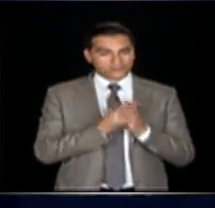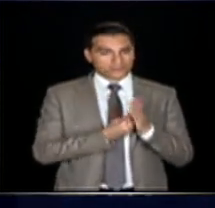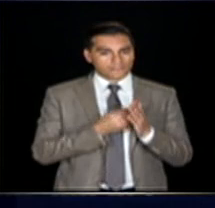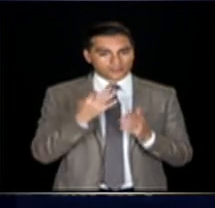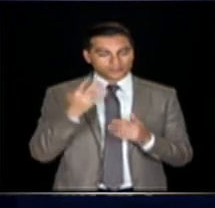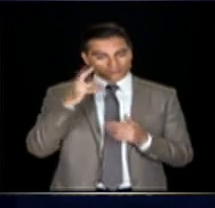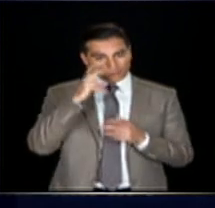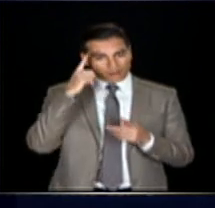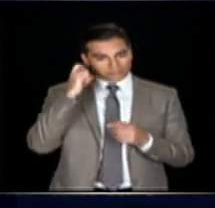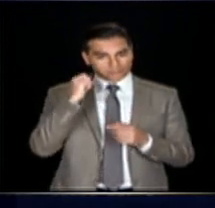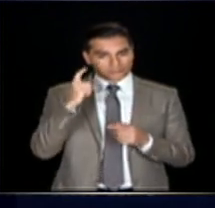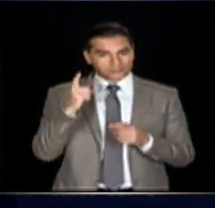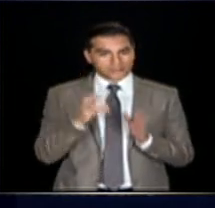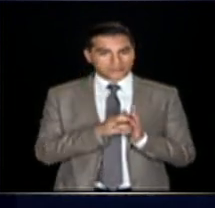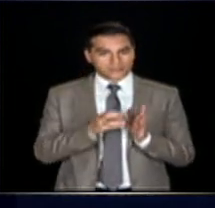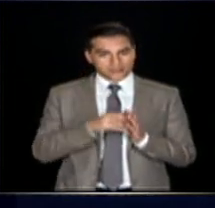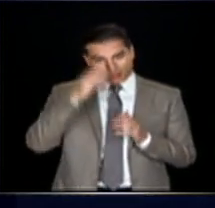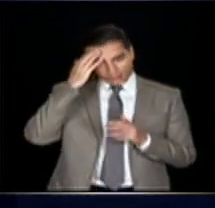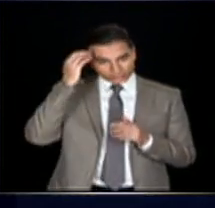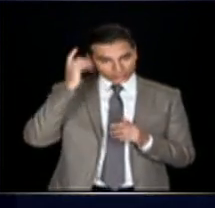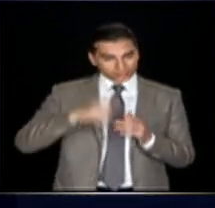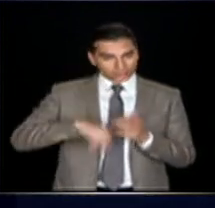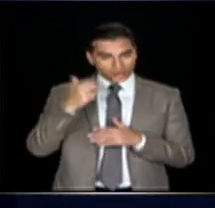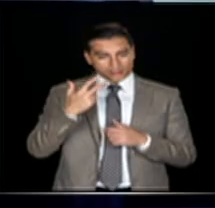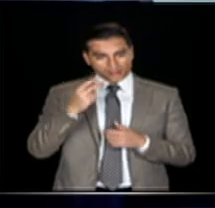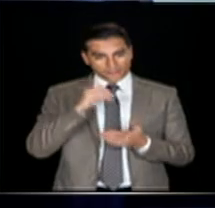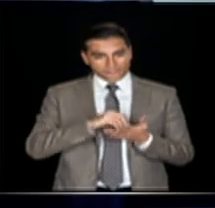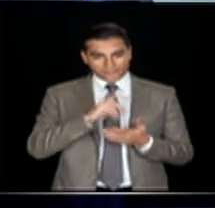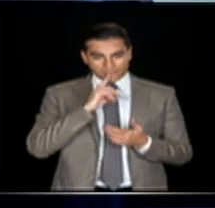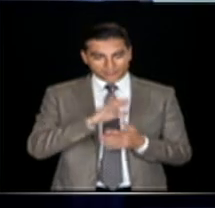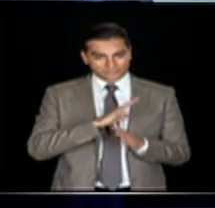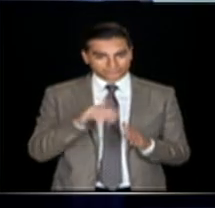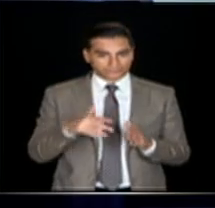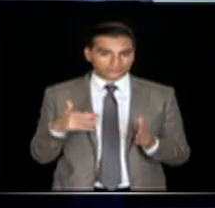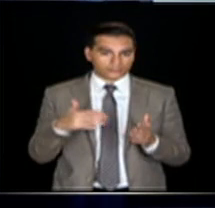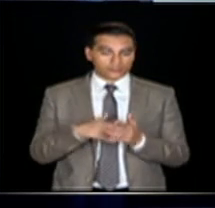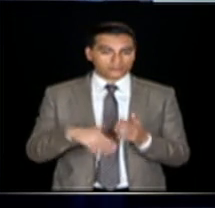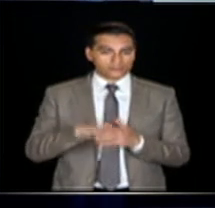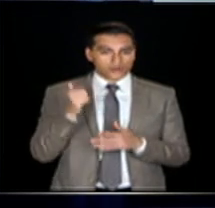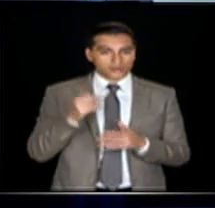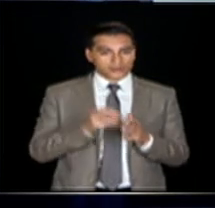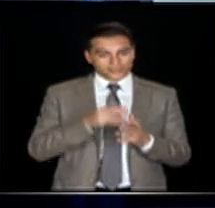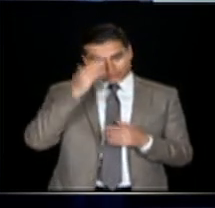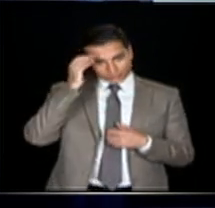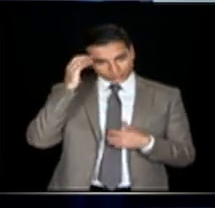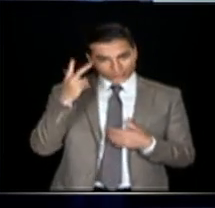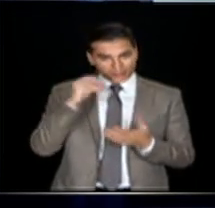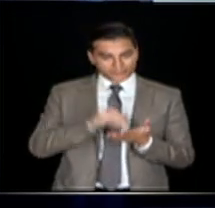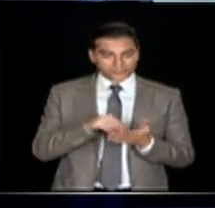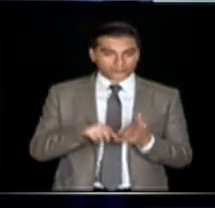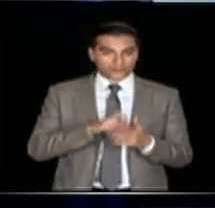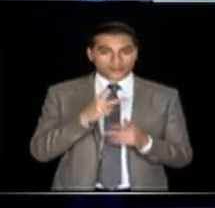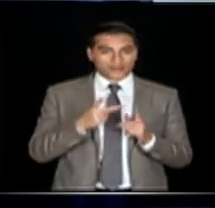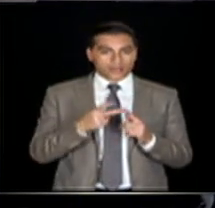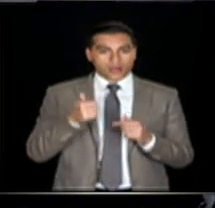كده جامعة أسيوط حسمت الثلاث نقاط، انتهت المباراة ثلاث نقاط لجامعة أسيوط. السؤال الثاني،